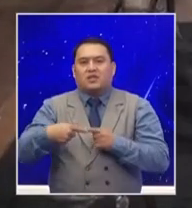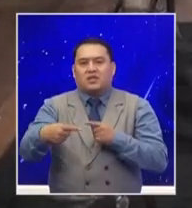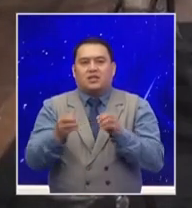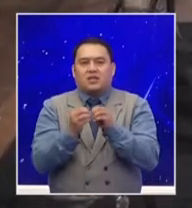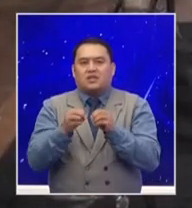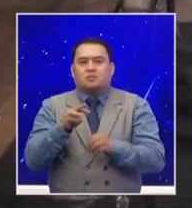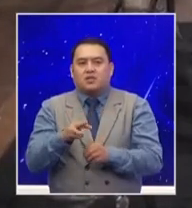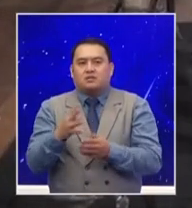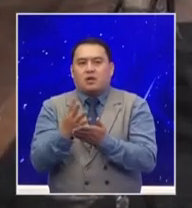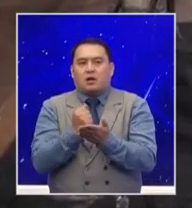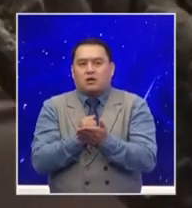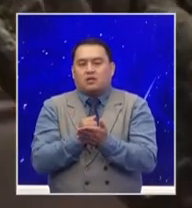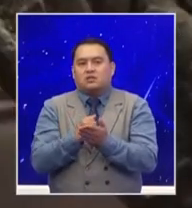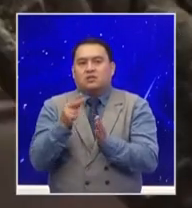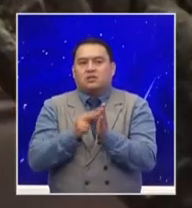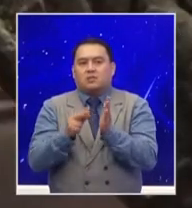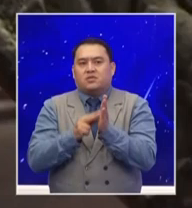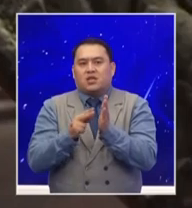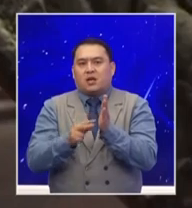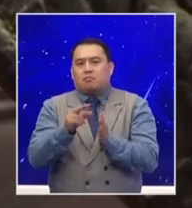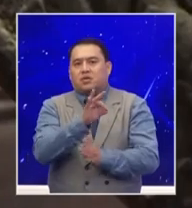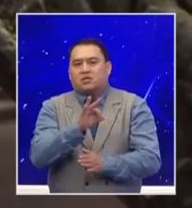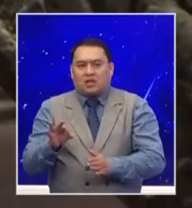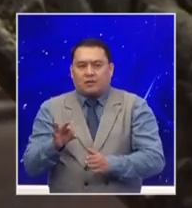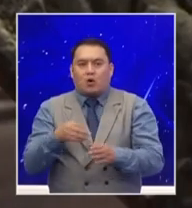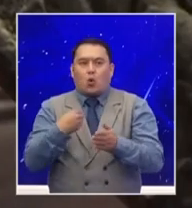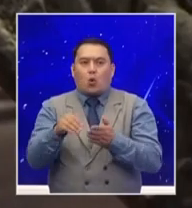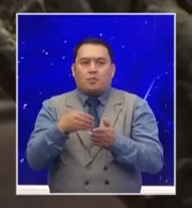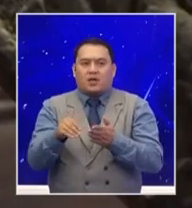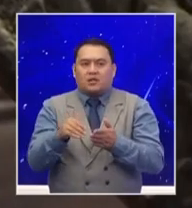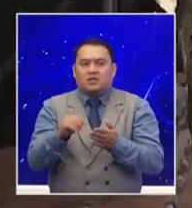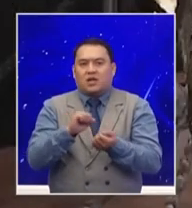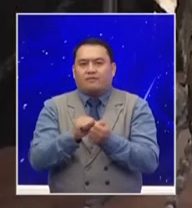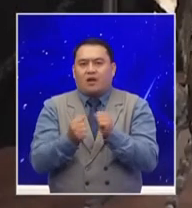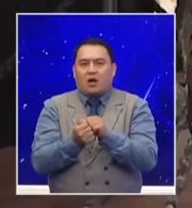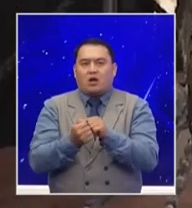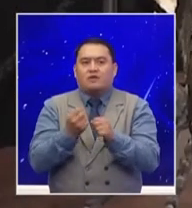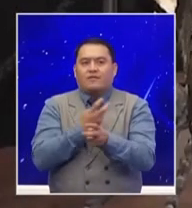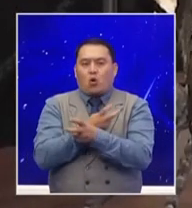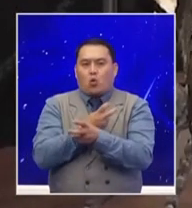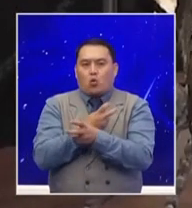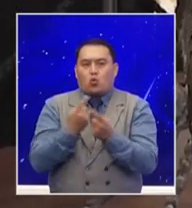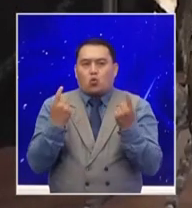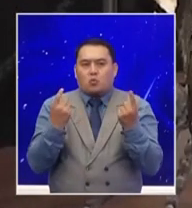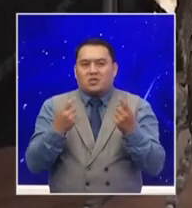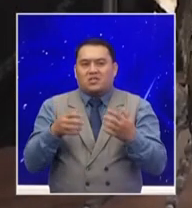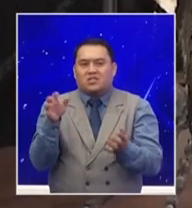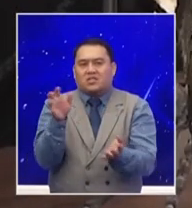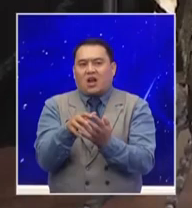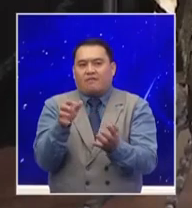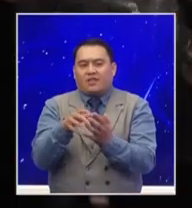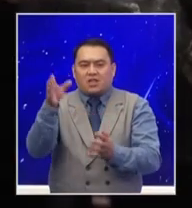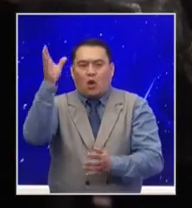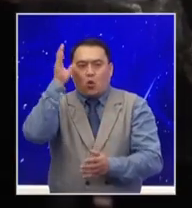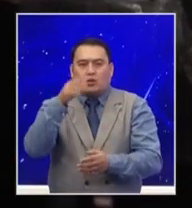10 сохранился примерно на 70%. Имя покупателя окаменелых останков одного из самых крупных хищников, известных